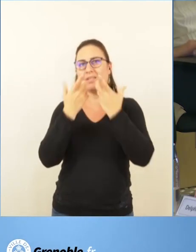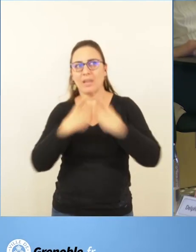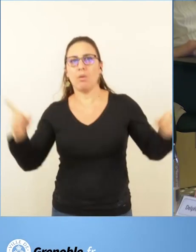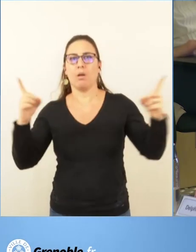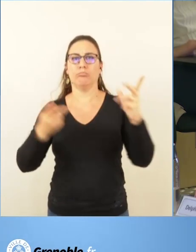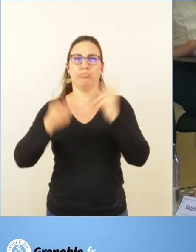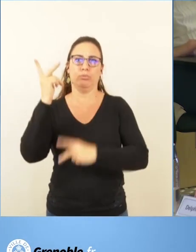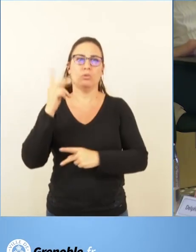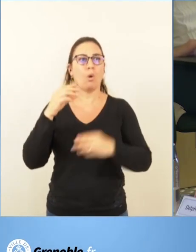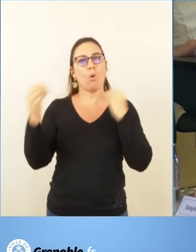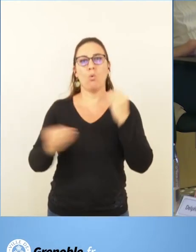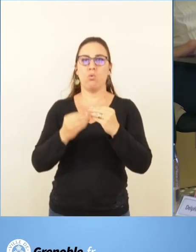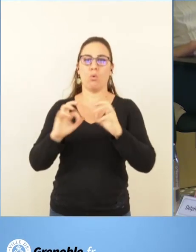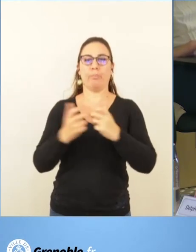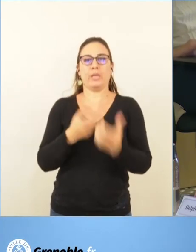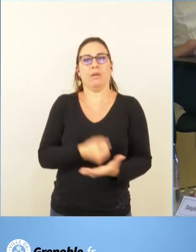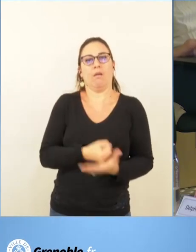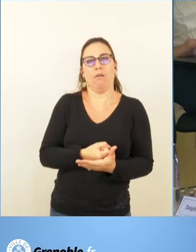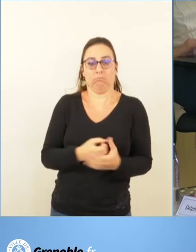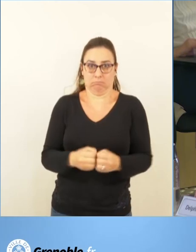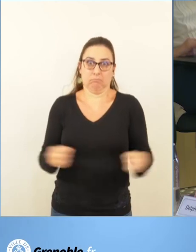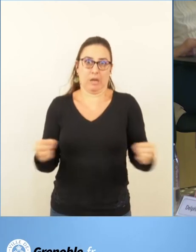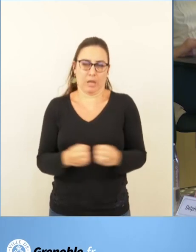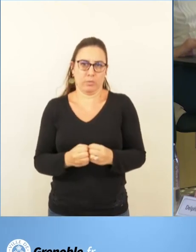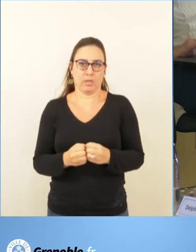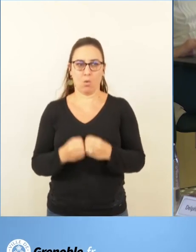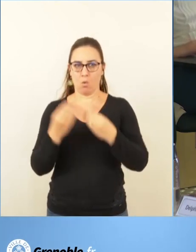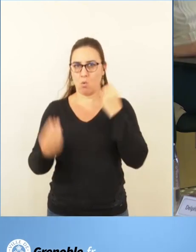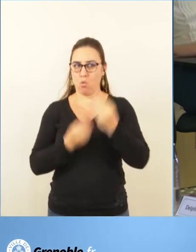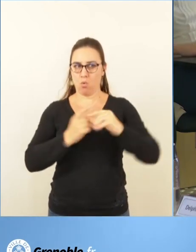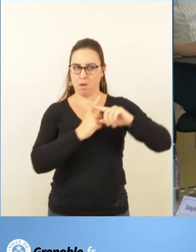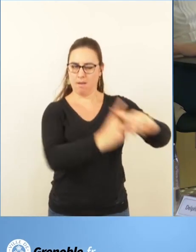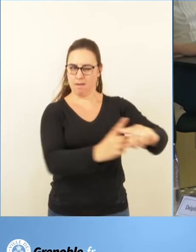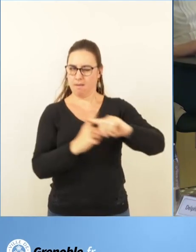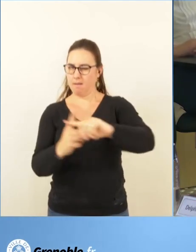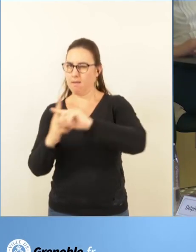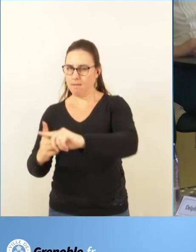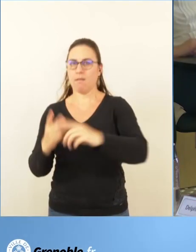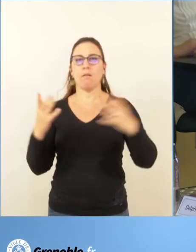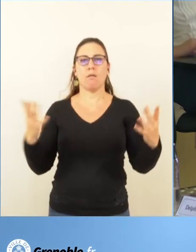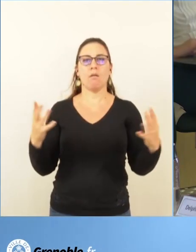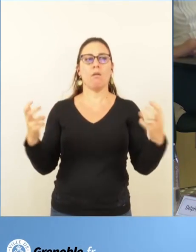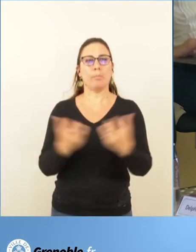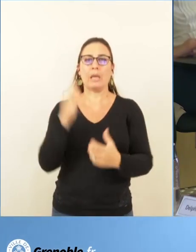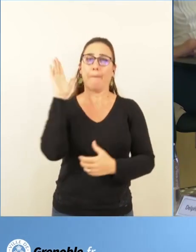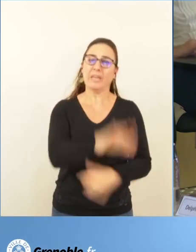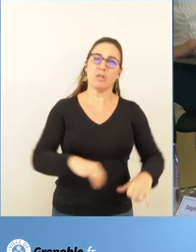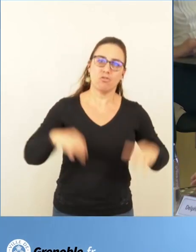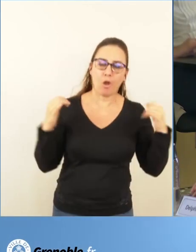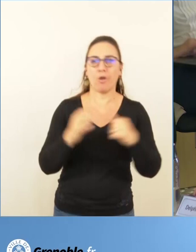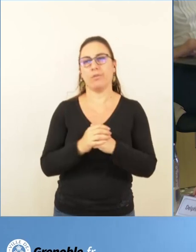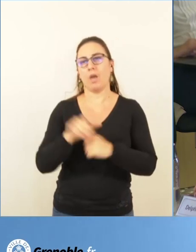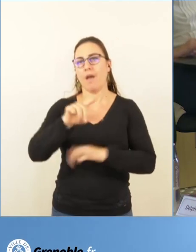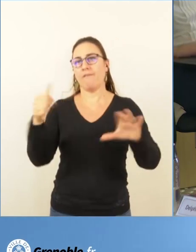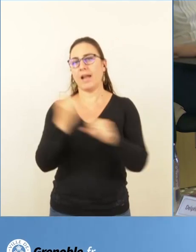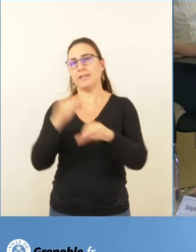préférentiels voir la gratuité ou les offres ciblées c'est-à-dire sur des tarifs pour les jeunes les moins de